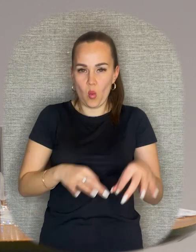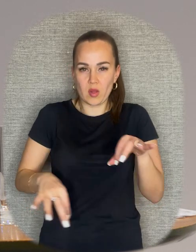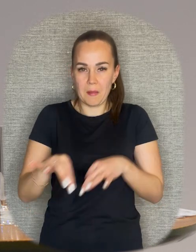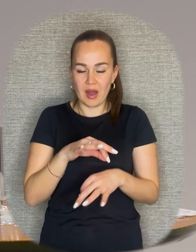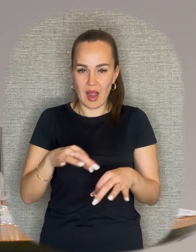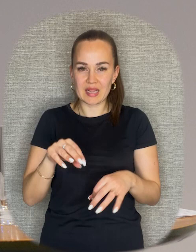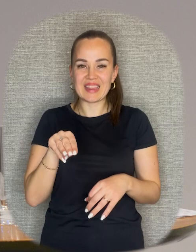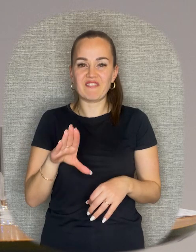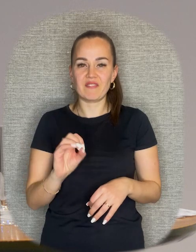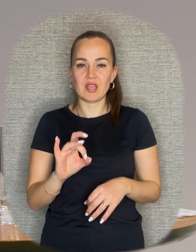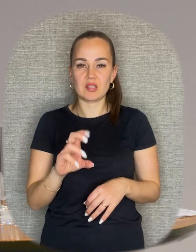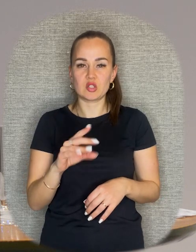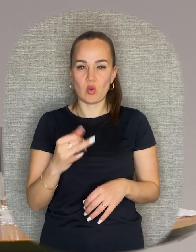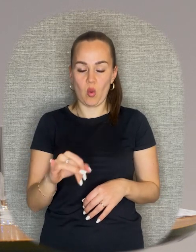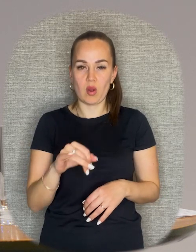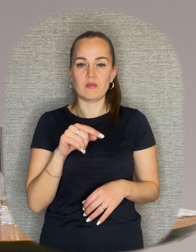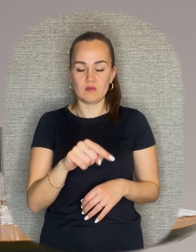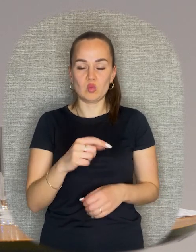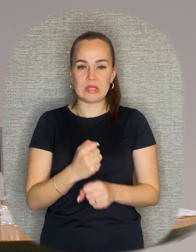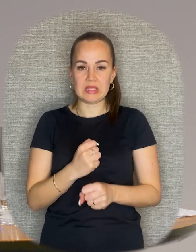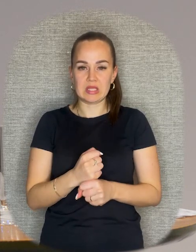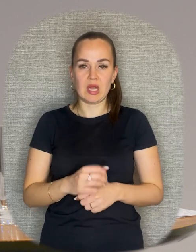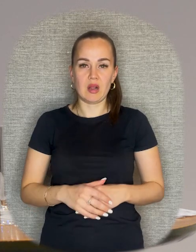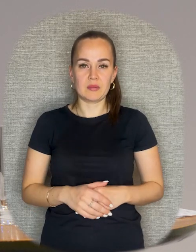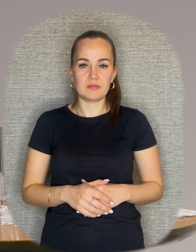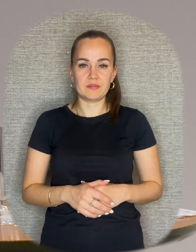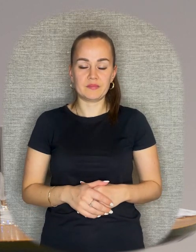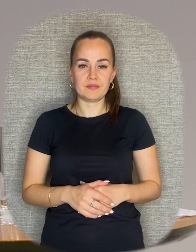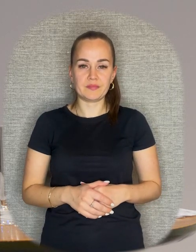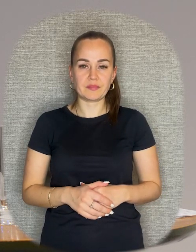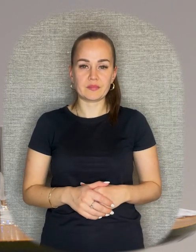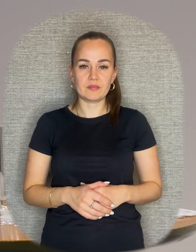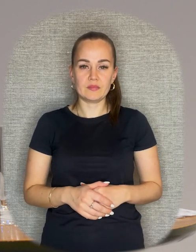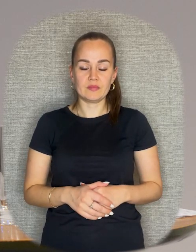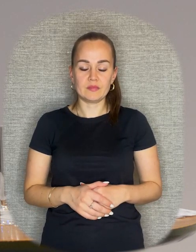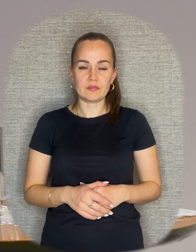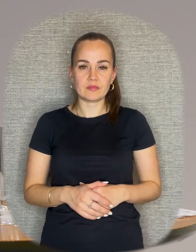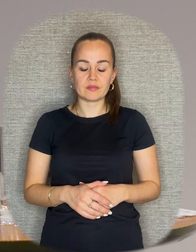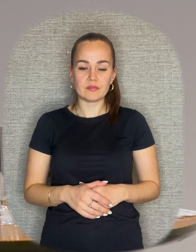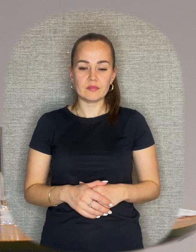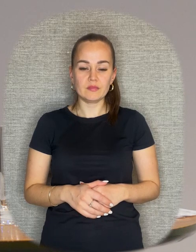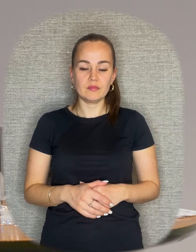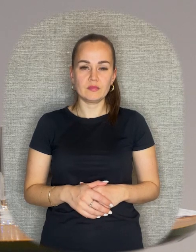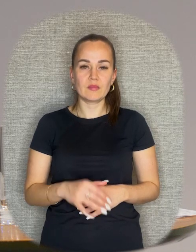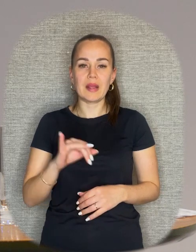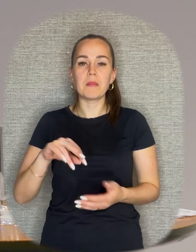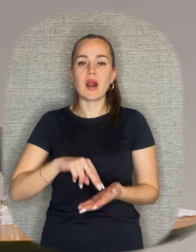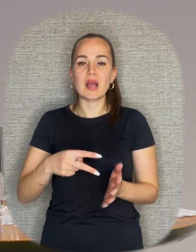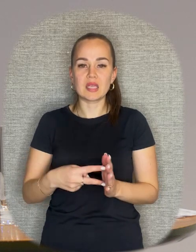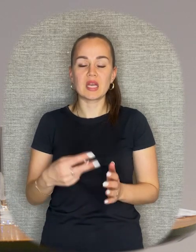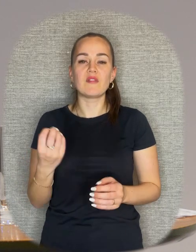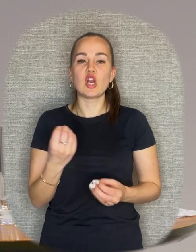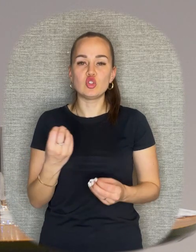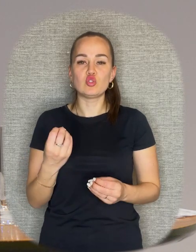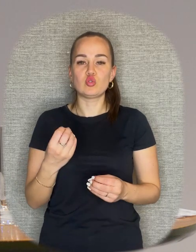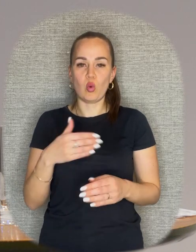вго года Ну вот мы видим реконструкцию площади с выходом на Садовую улицу при